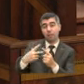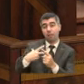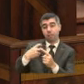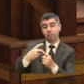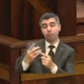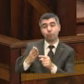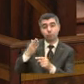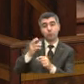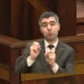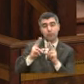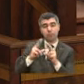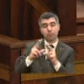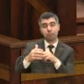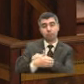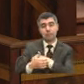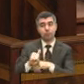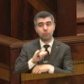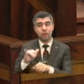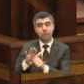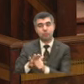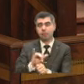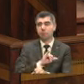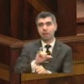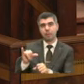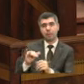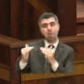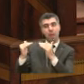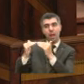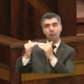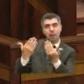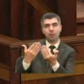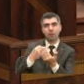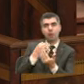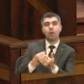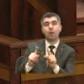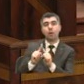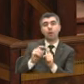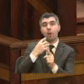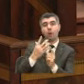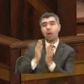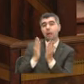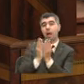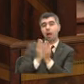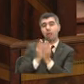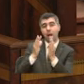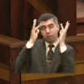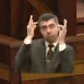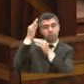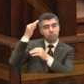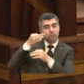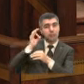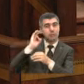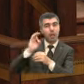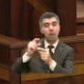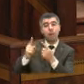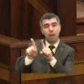الاستثناء في اطار المساواه بين المواطنات والمواطنين. ثانيا الطلبه ديال الماستر كيف يعقل على ان بعض الطلبه كيتفوقوا كيقراوا السنوات ديالهم الجامعيه